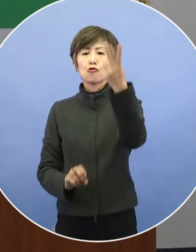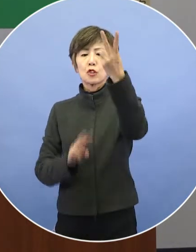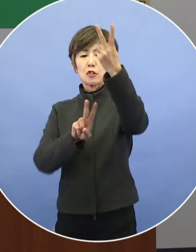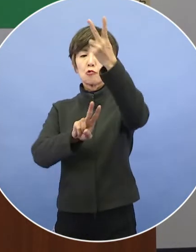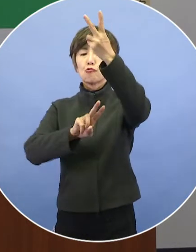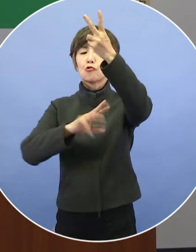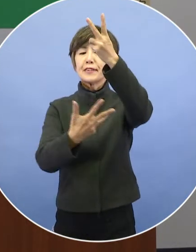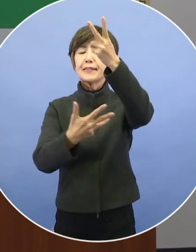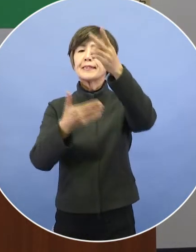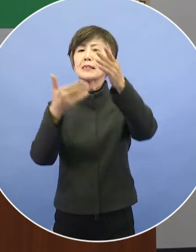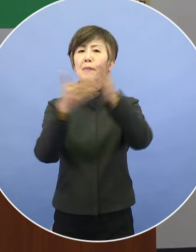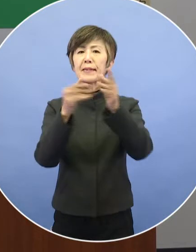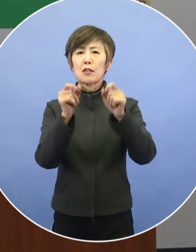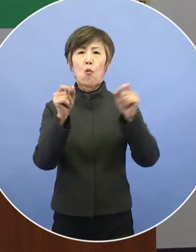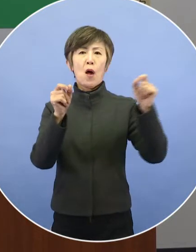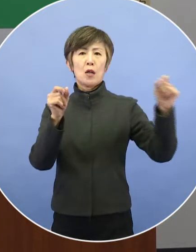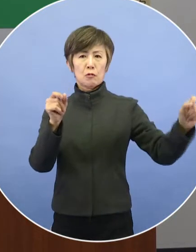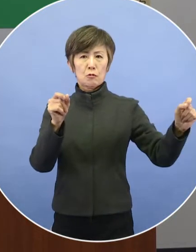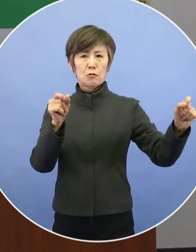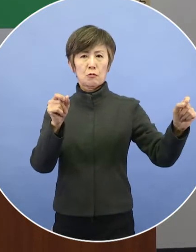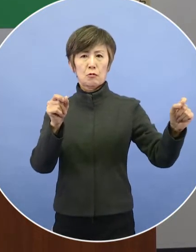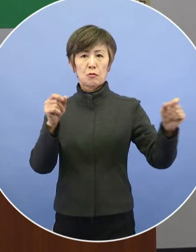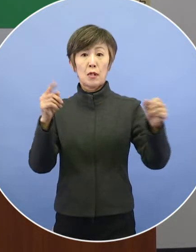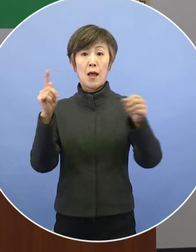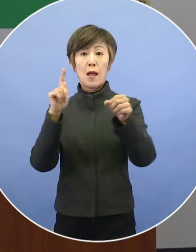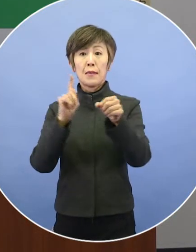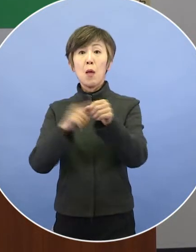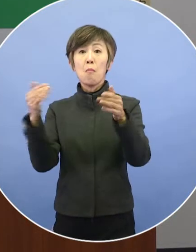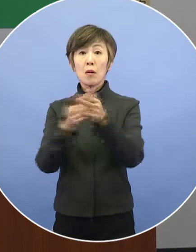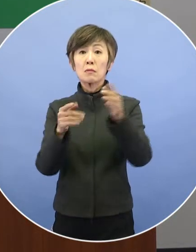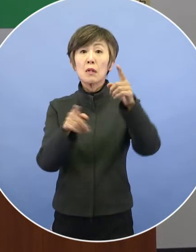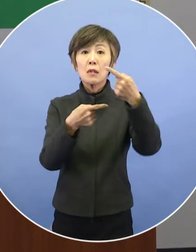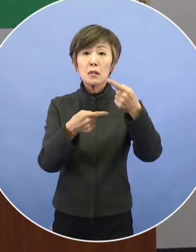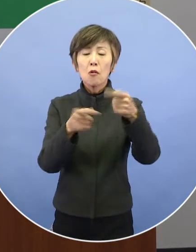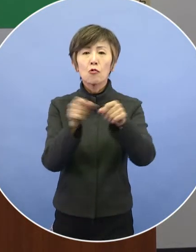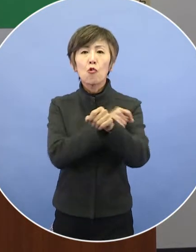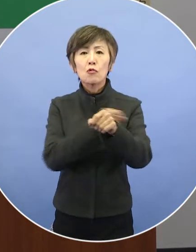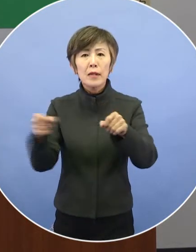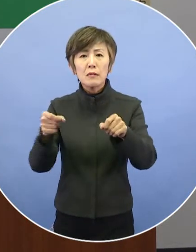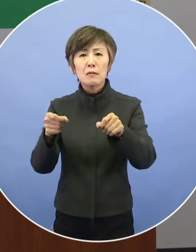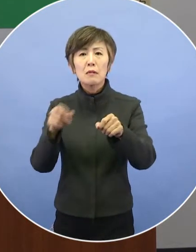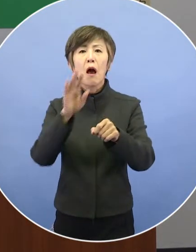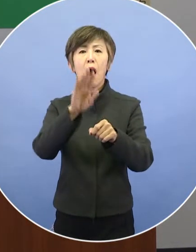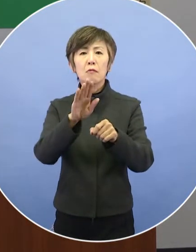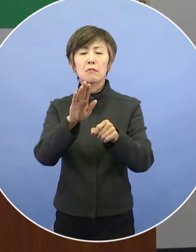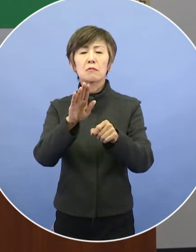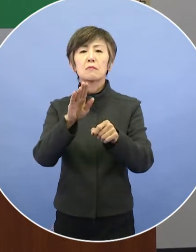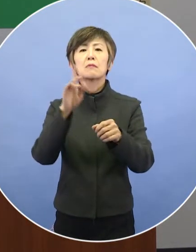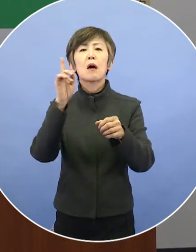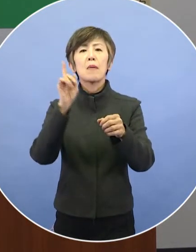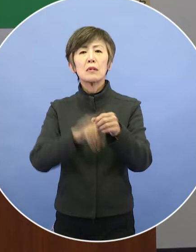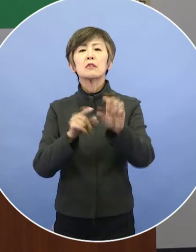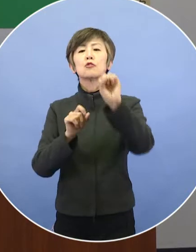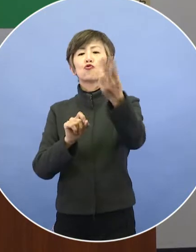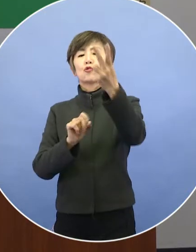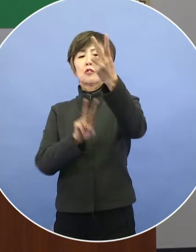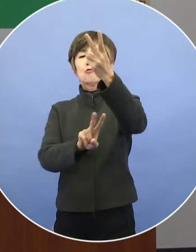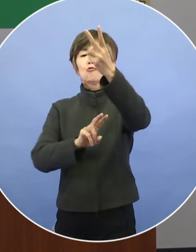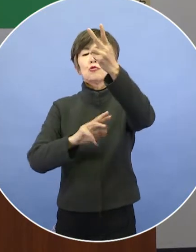12月28日まで年末年始はちょっと特別な警戒が必要かもしれませんので一応その前までということ